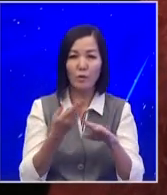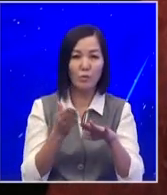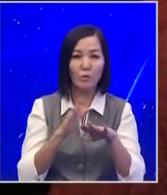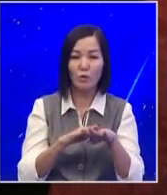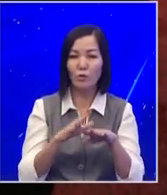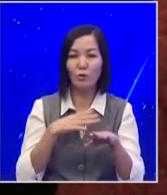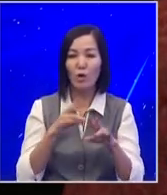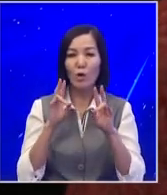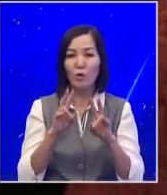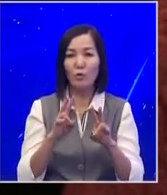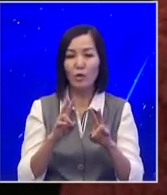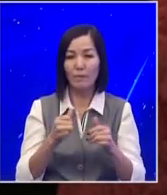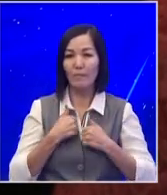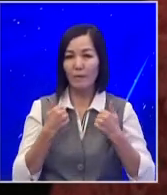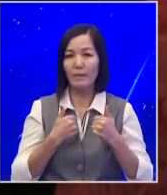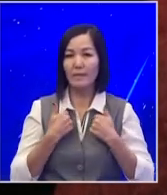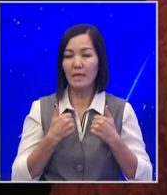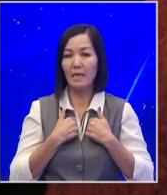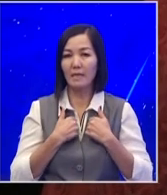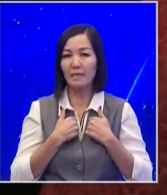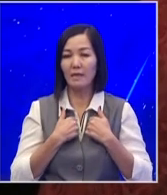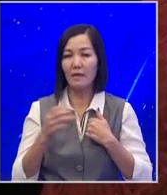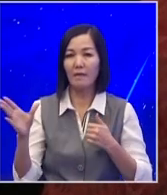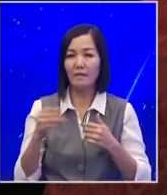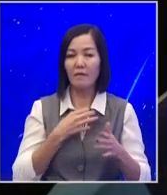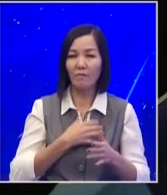работа, но думаю, что я смог передать своей игрой все его